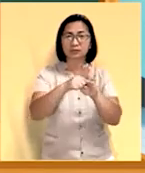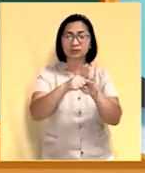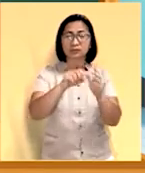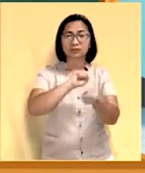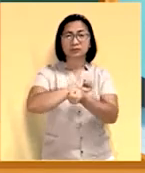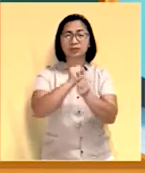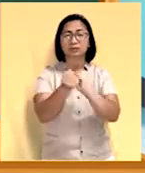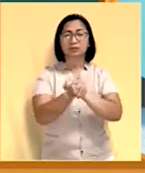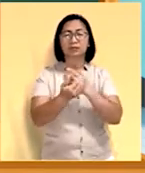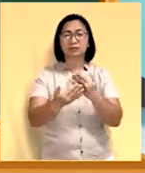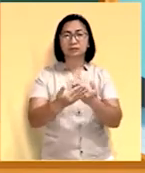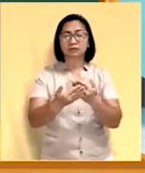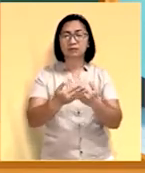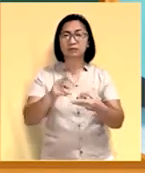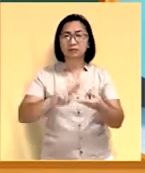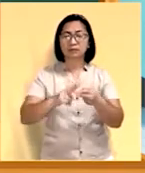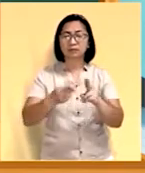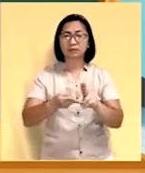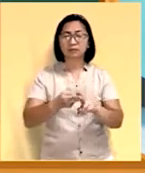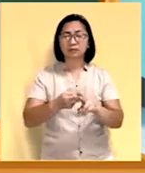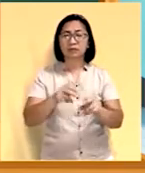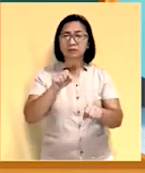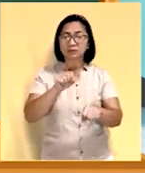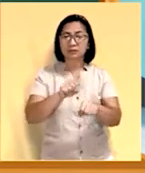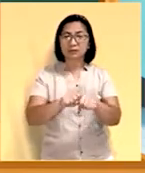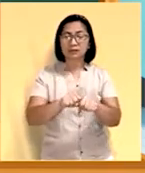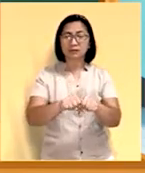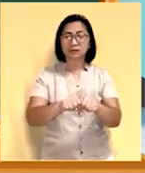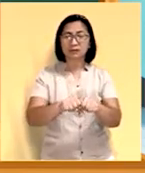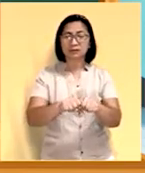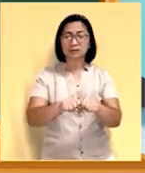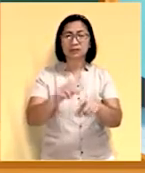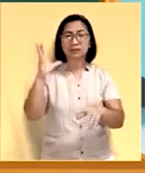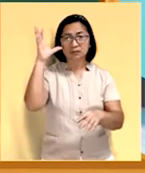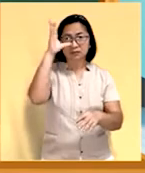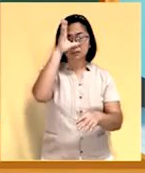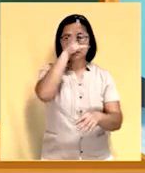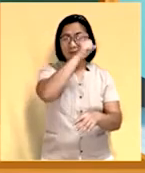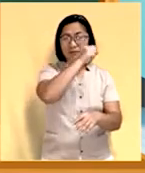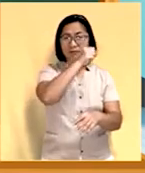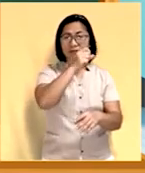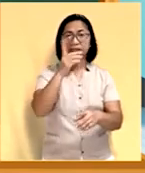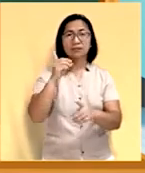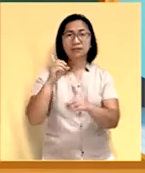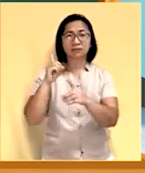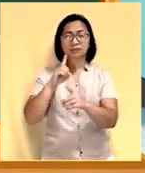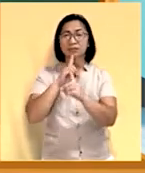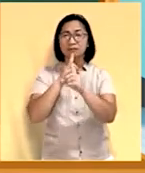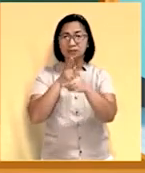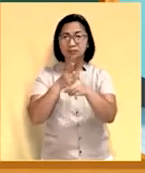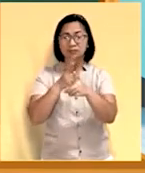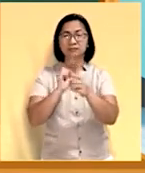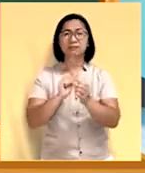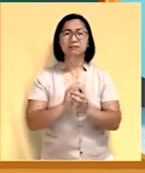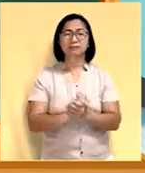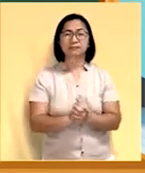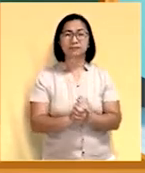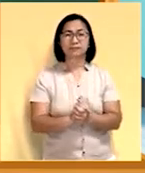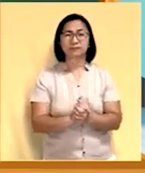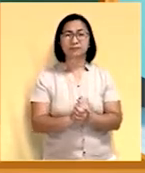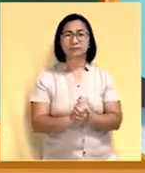Maari na nating isubtract ang mga rounded off numbers upang makuha ang estimated difference.